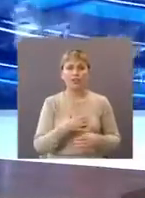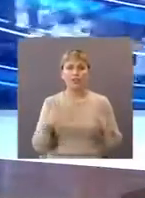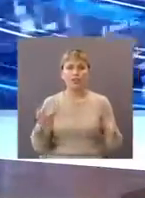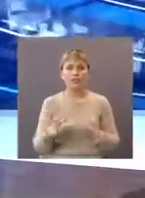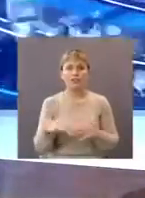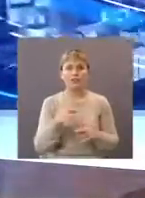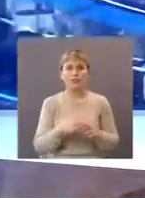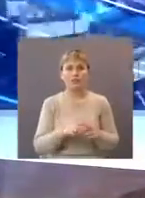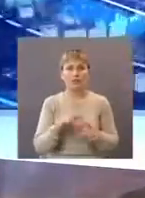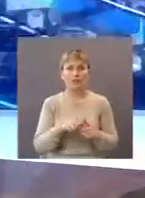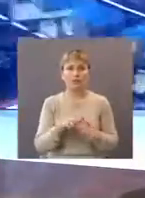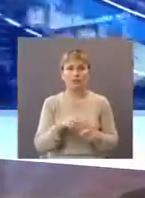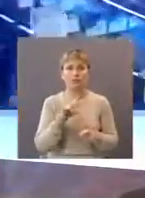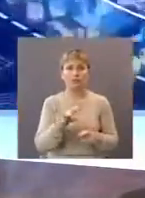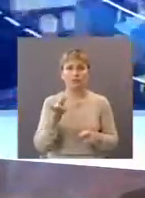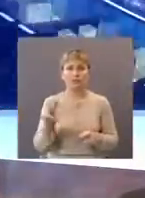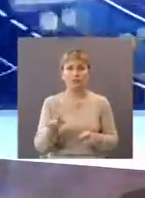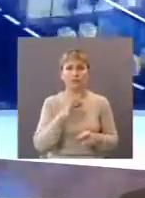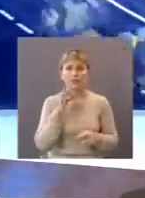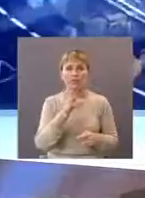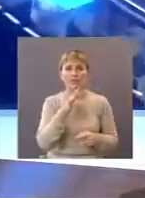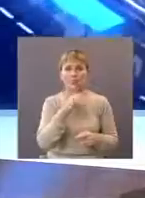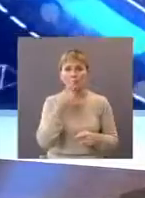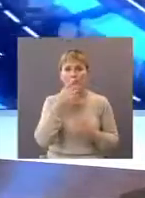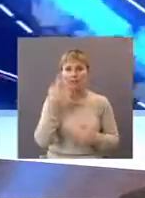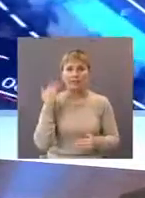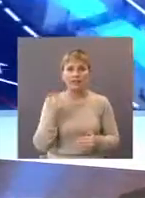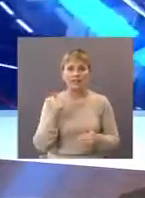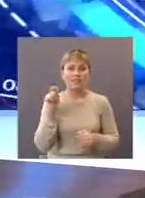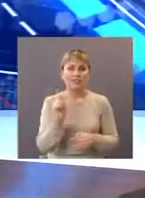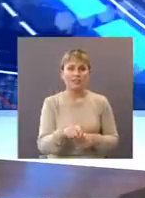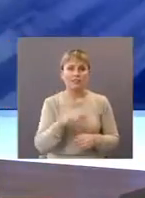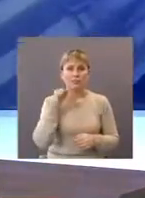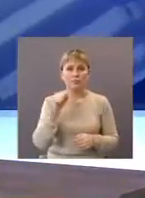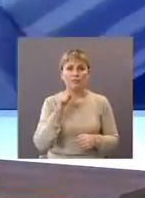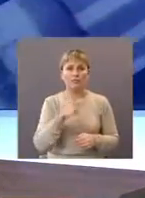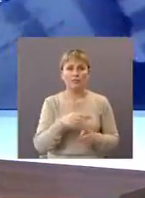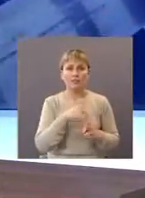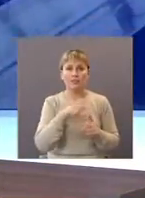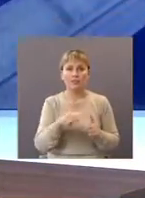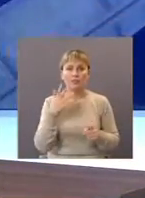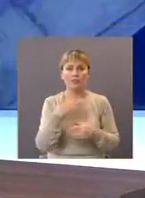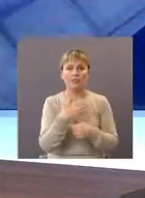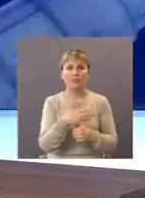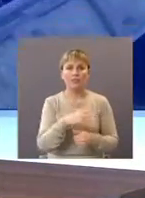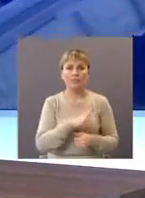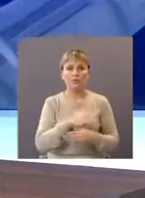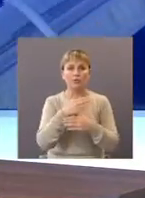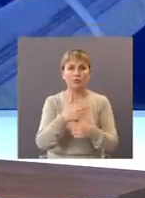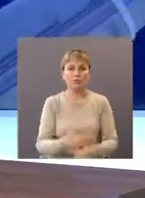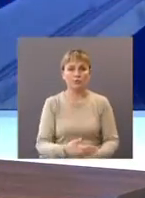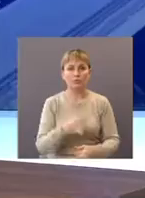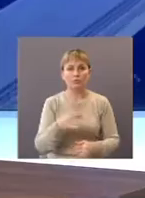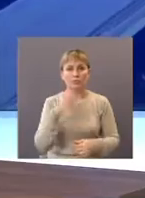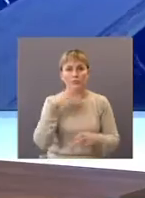все это. Эти слова Нурсултан Назарбаев произнес во время недавнего визита в Узбекистан. В тот самый период, когда флаги были приспущены и